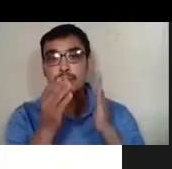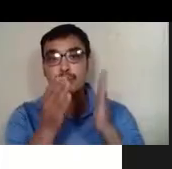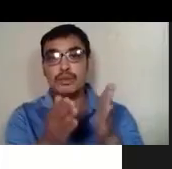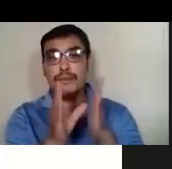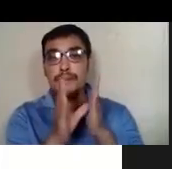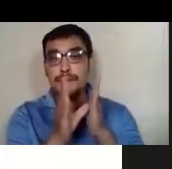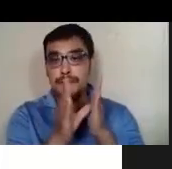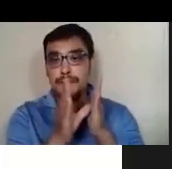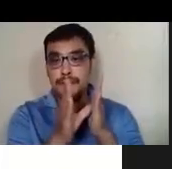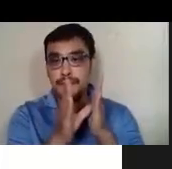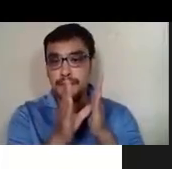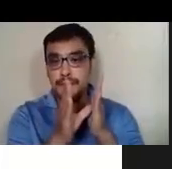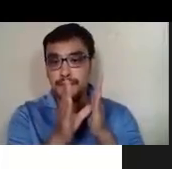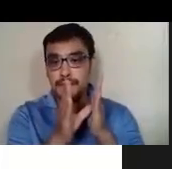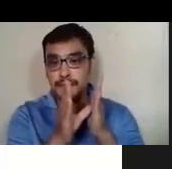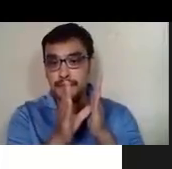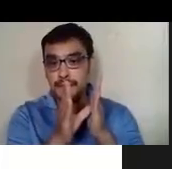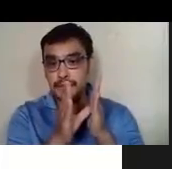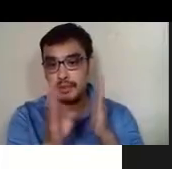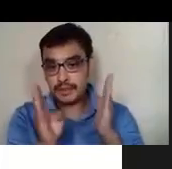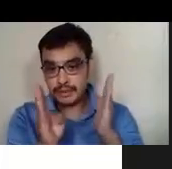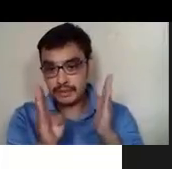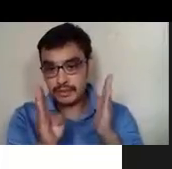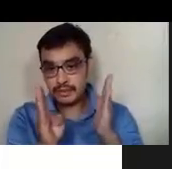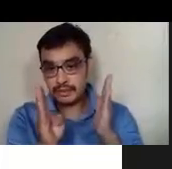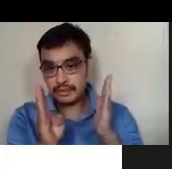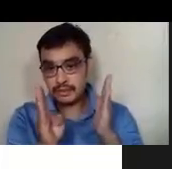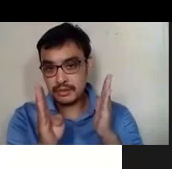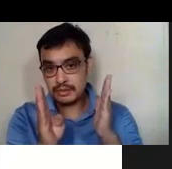हुन्छ बोल्नु तपाईँको कुराहरू राख्नुहोस्,